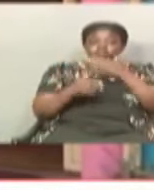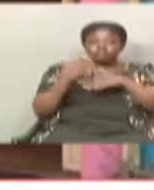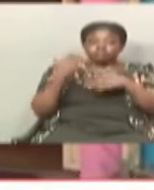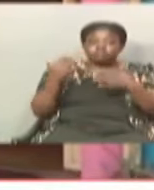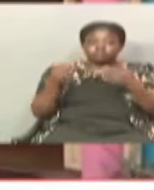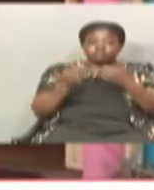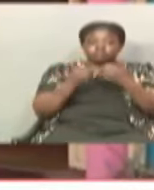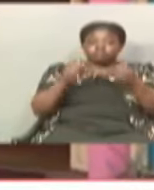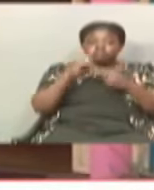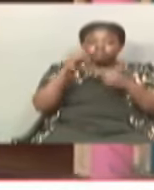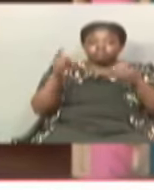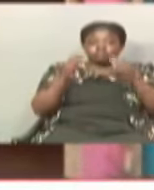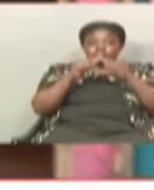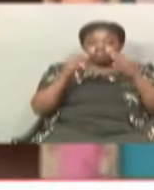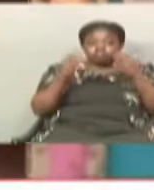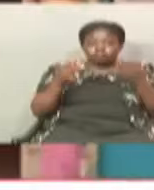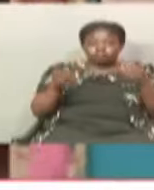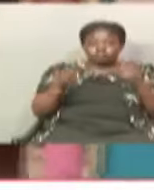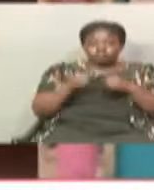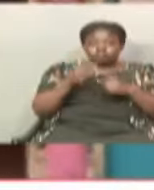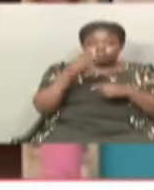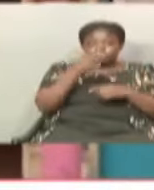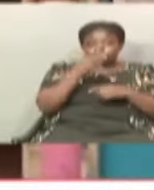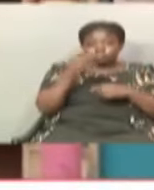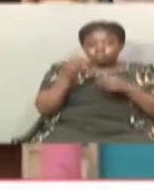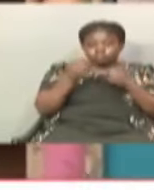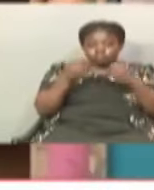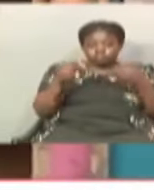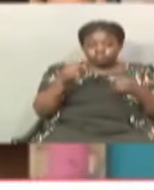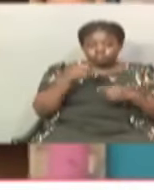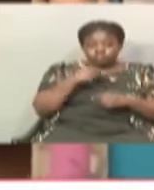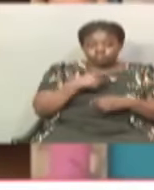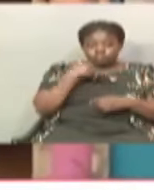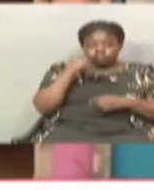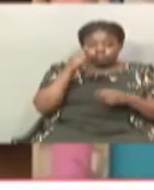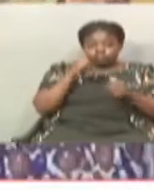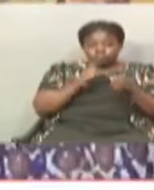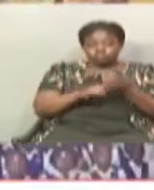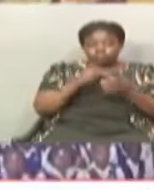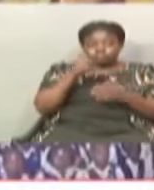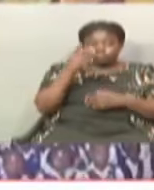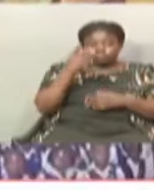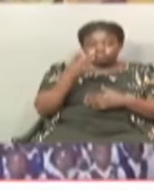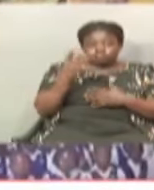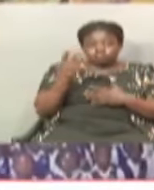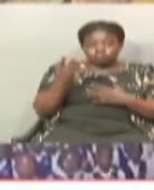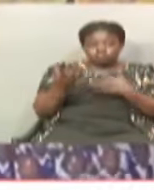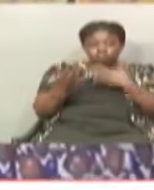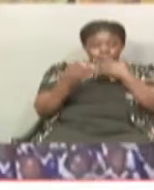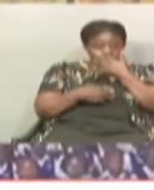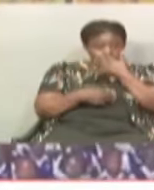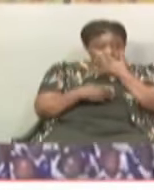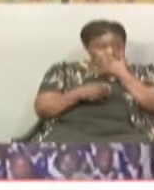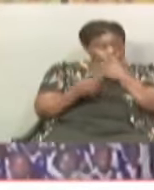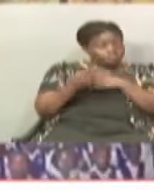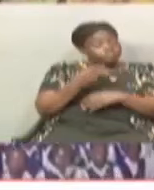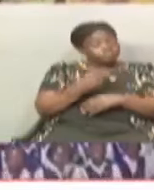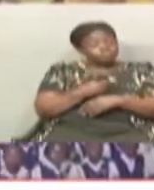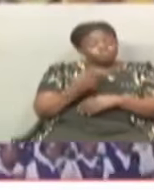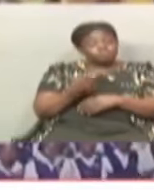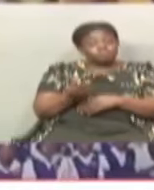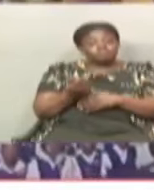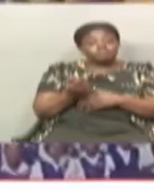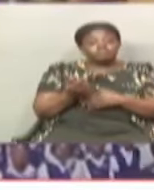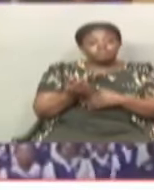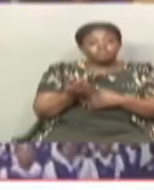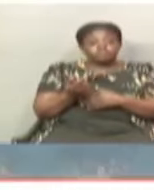grades nyingi kogasa ne ku advocates nyingi era nze omu ku bafuna ku advocates. Mu ngeri emu n'essimu lya St John Baptist Primary School